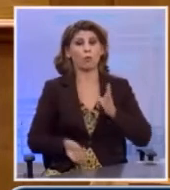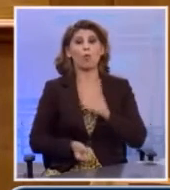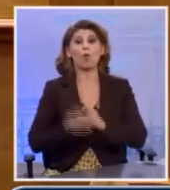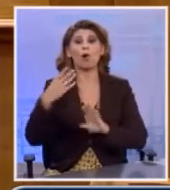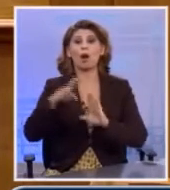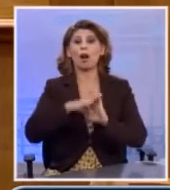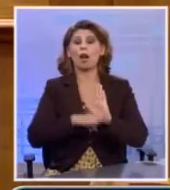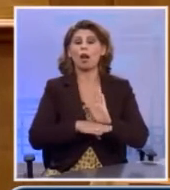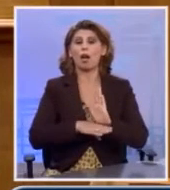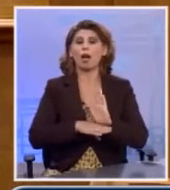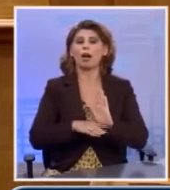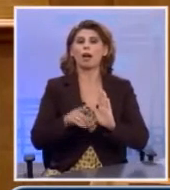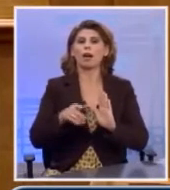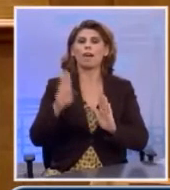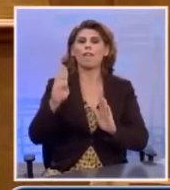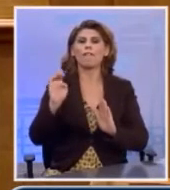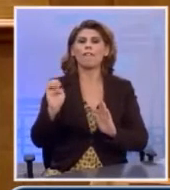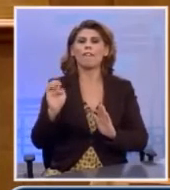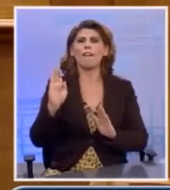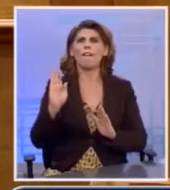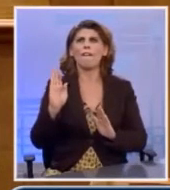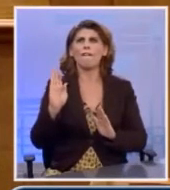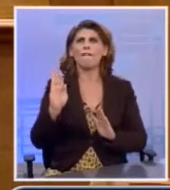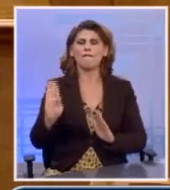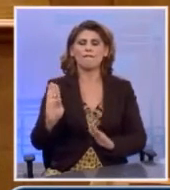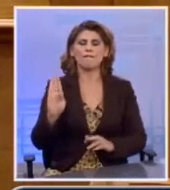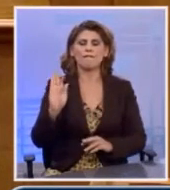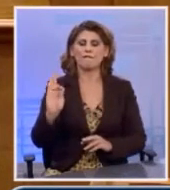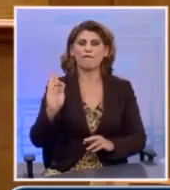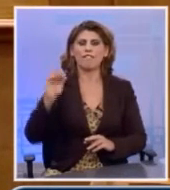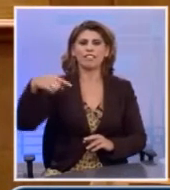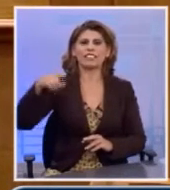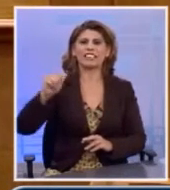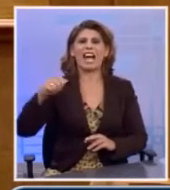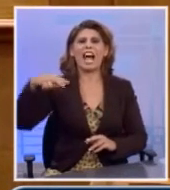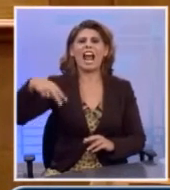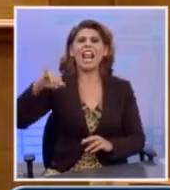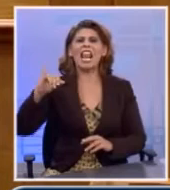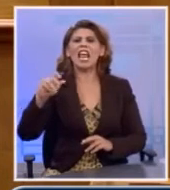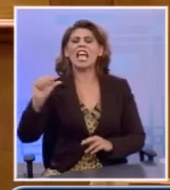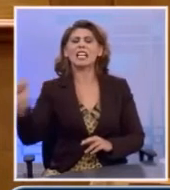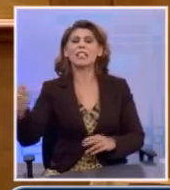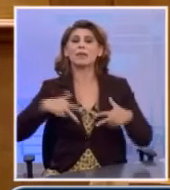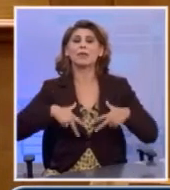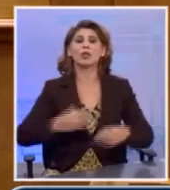της Ρινανίας Βεσφαλίας, από το Υπουργείο του κ. Μπόριανς, με